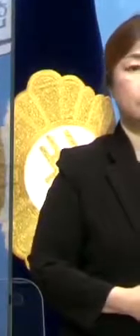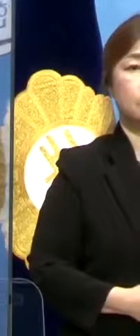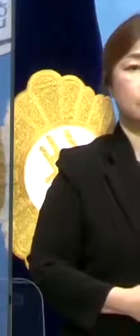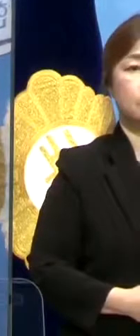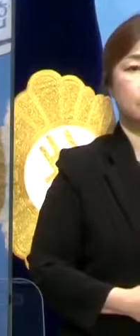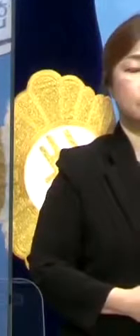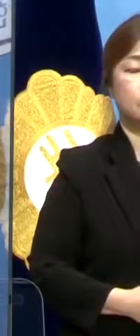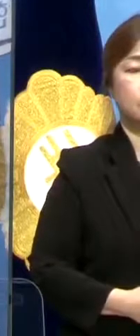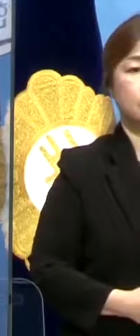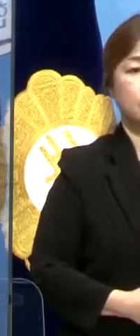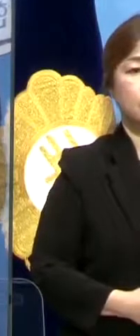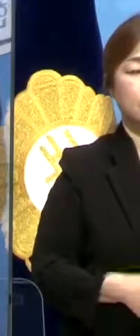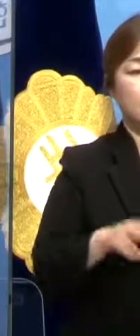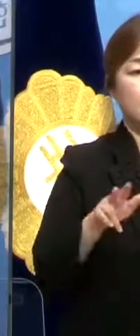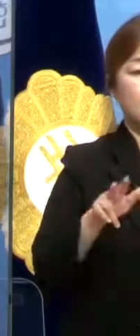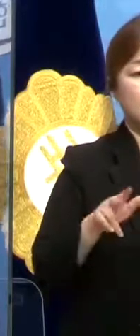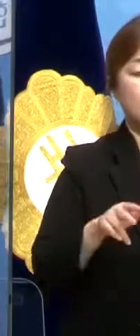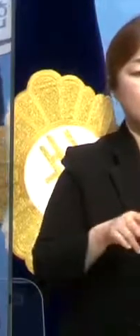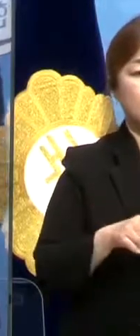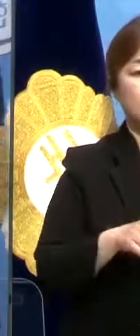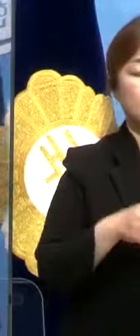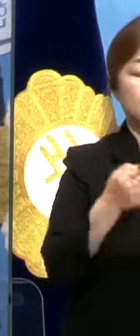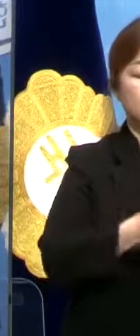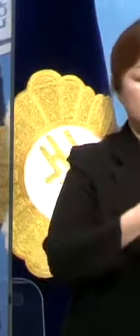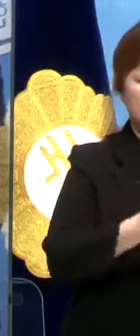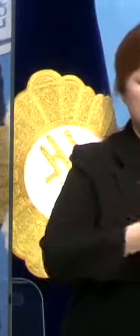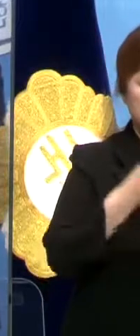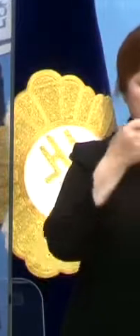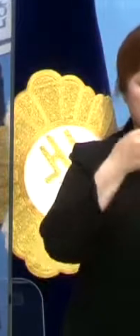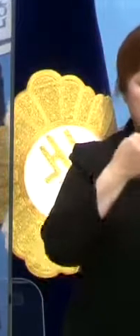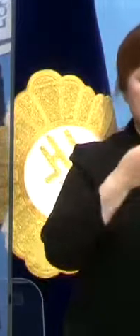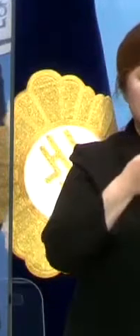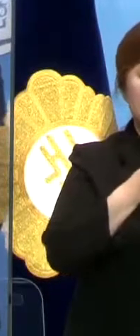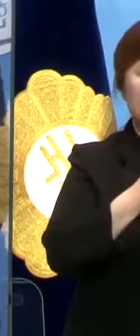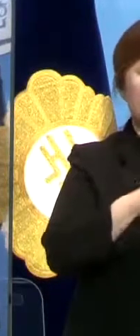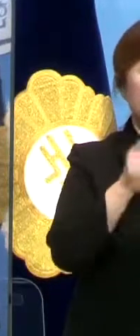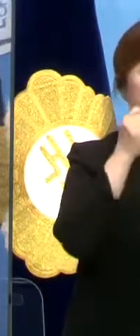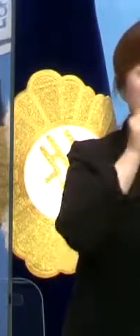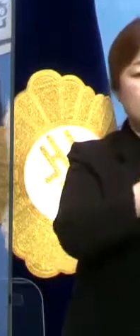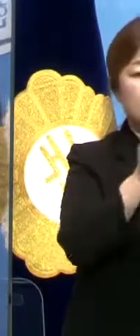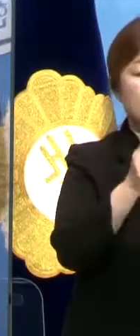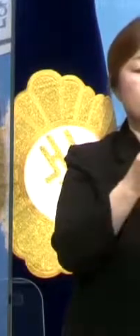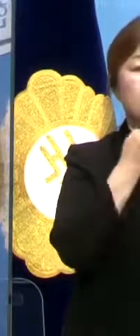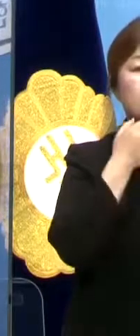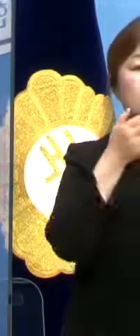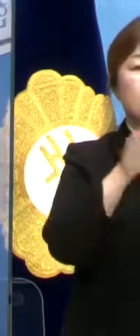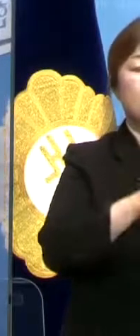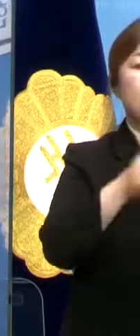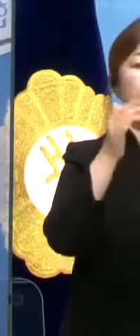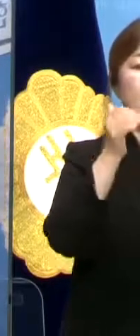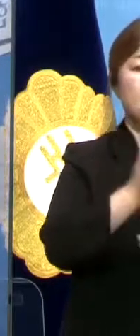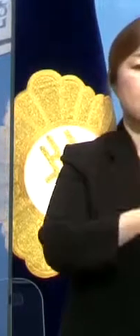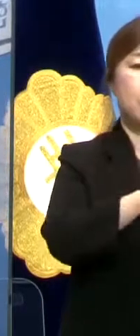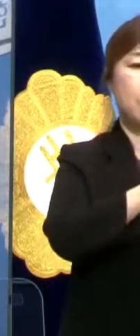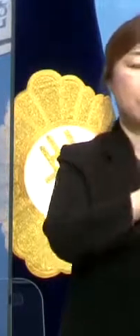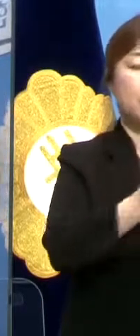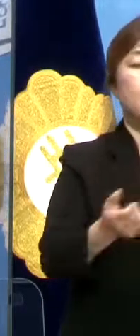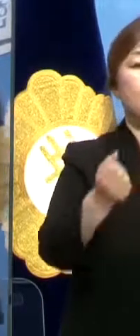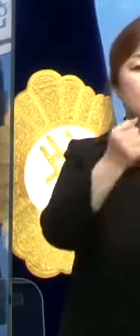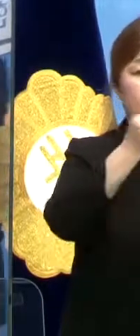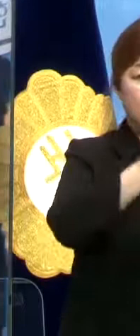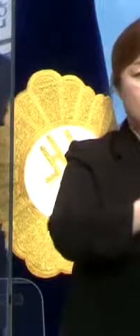이런다고 어 죽은 아이가 살아 오지 않겠지만 그 마지막 명예는 회복을